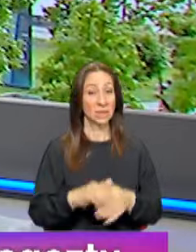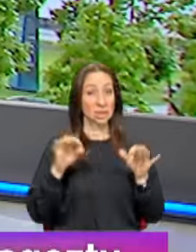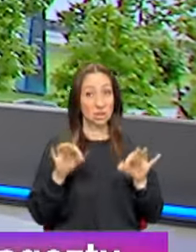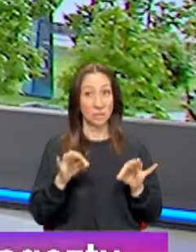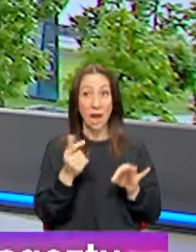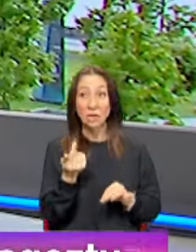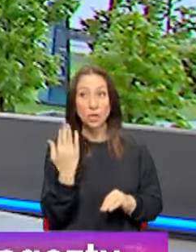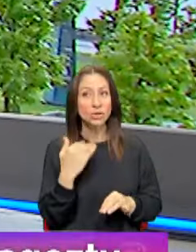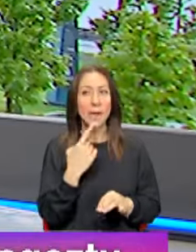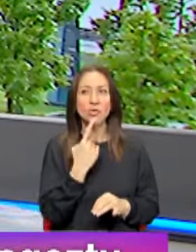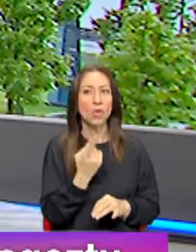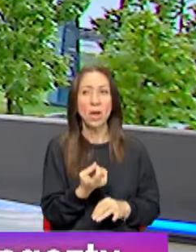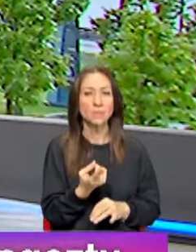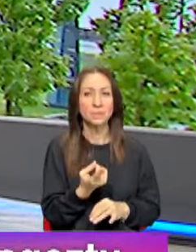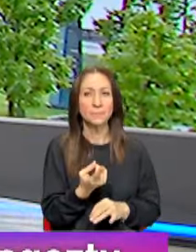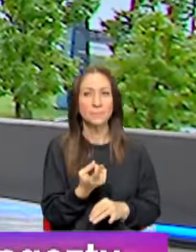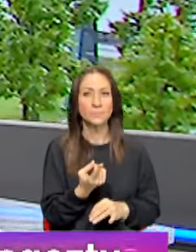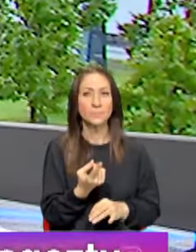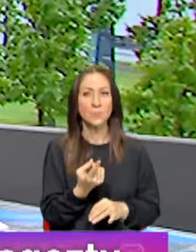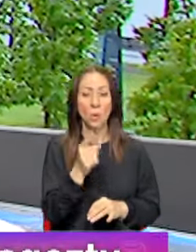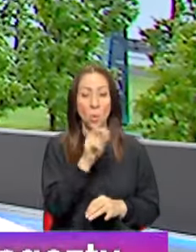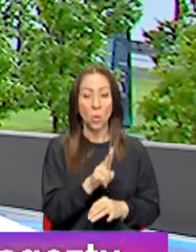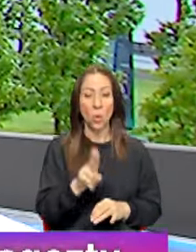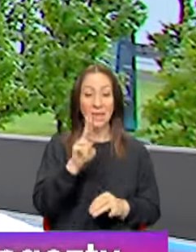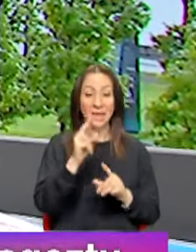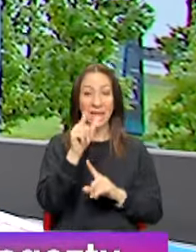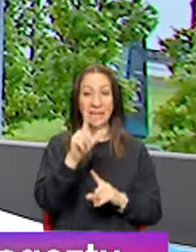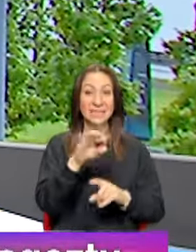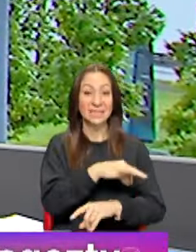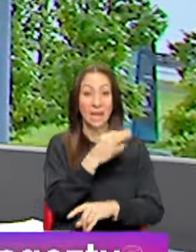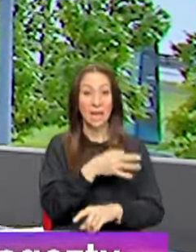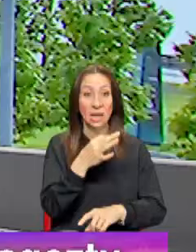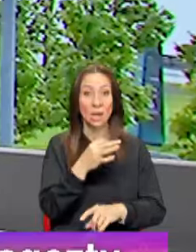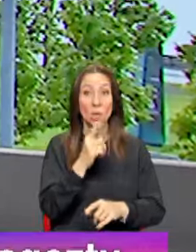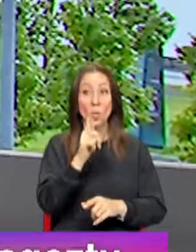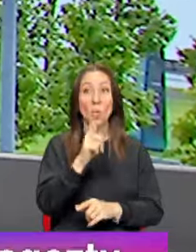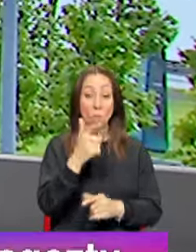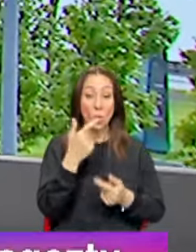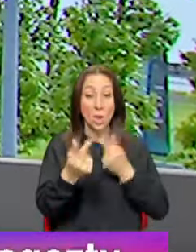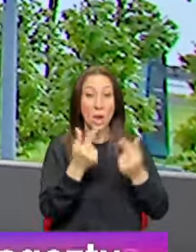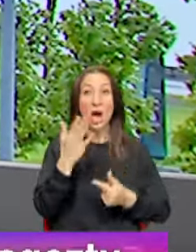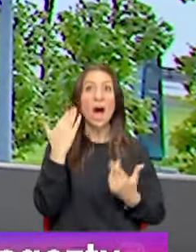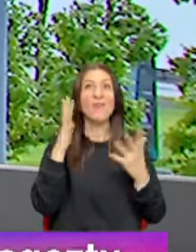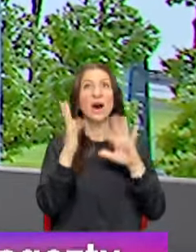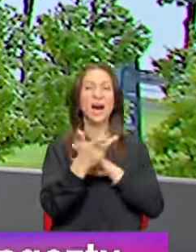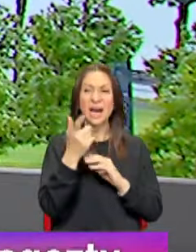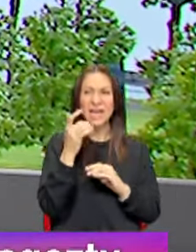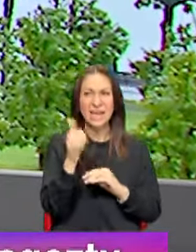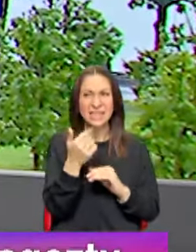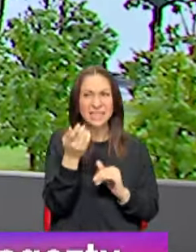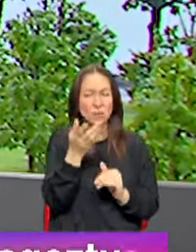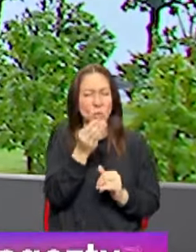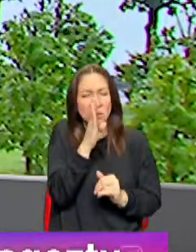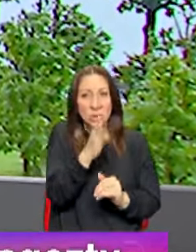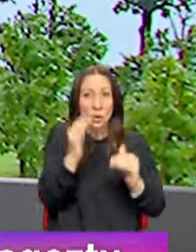Şimdi de az önce de sözünü etmiştim. 17 ilde sarı kodlu bir alarm var. Hava kalitesinde ciddi